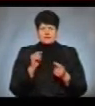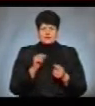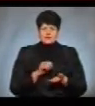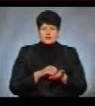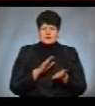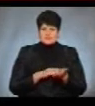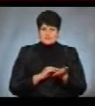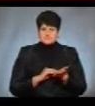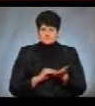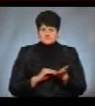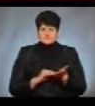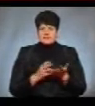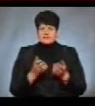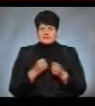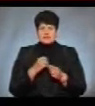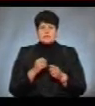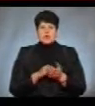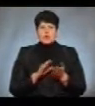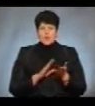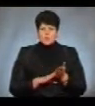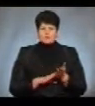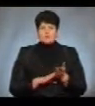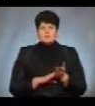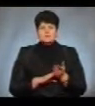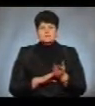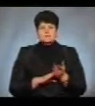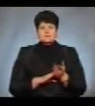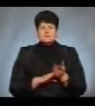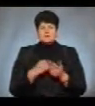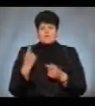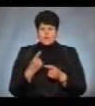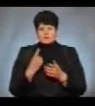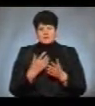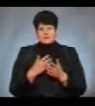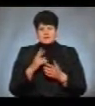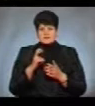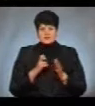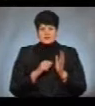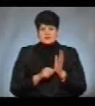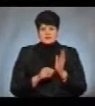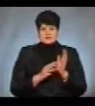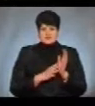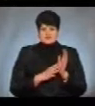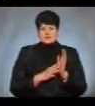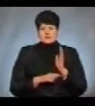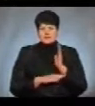інвентаризовані, не взяті ще на облік, тому що в області десь 268